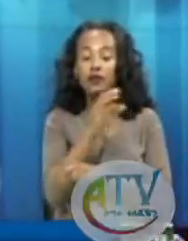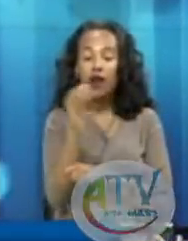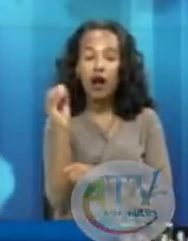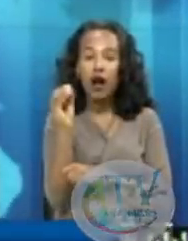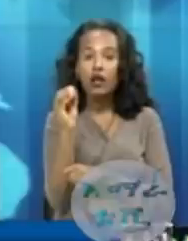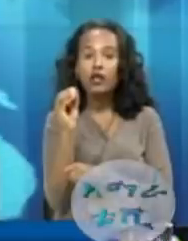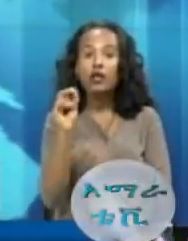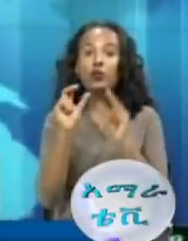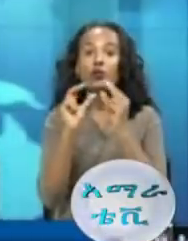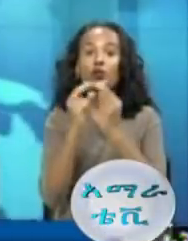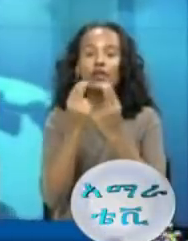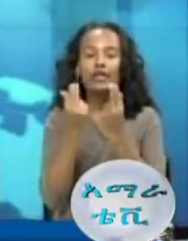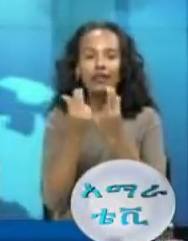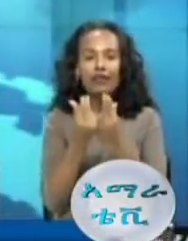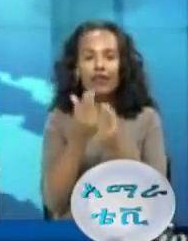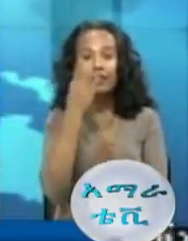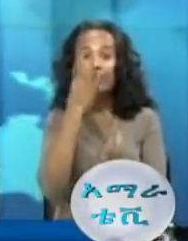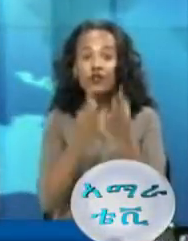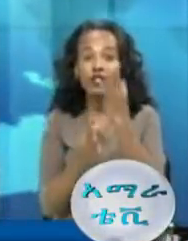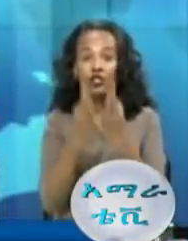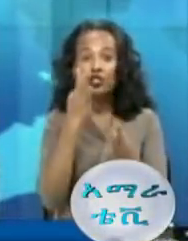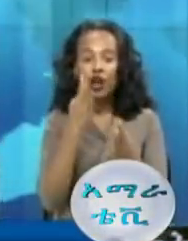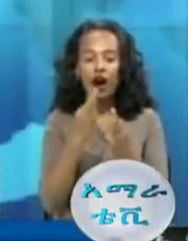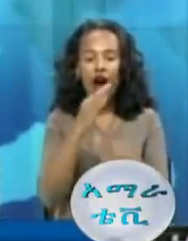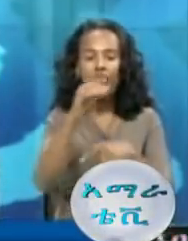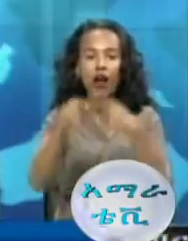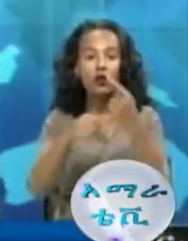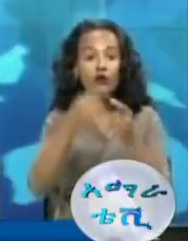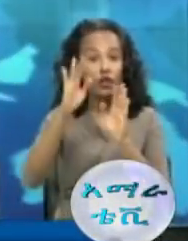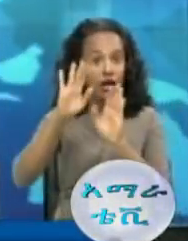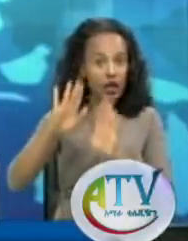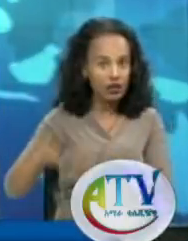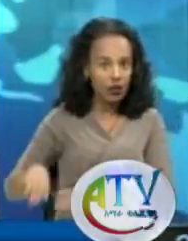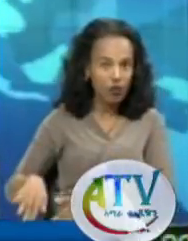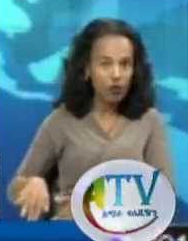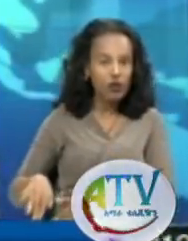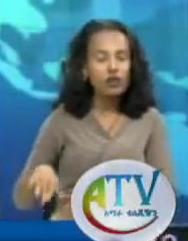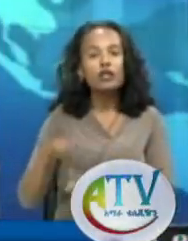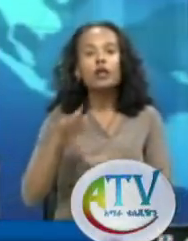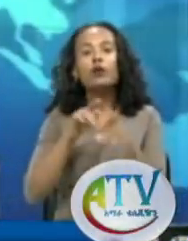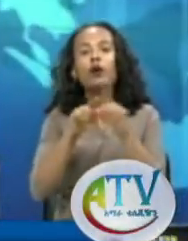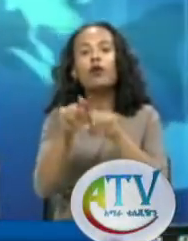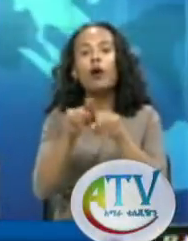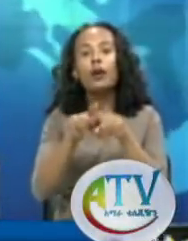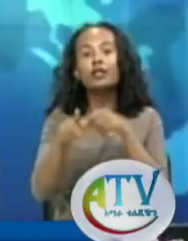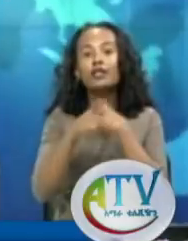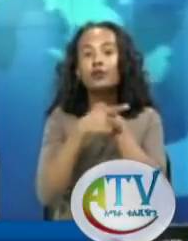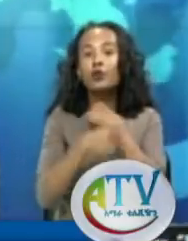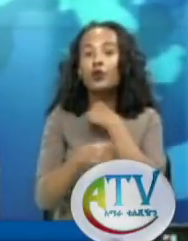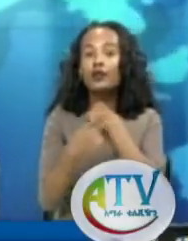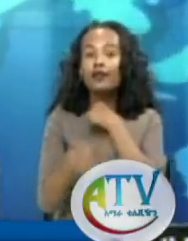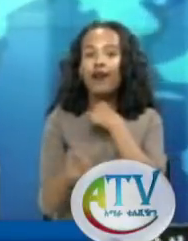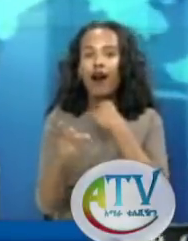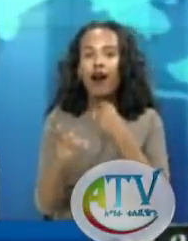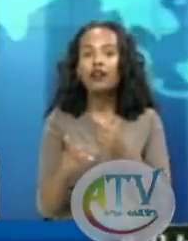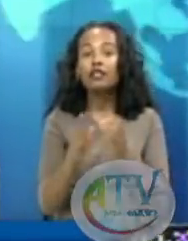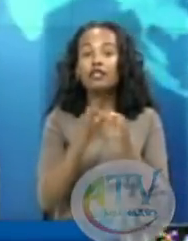የጠላትንነትና የቡድን ፍረጃ አካሄዶች ቀርተው የመግባባት ፖለቲካ